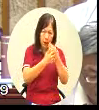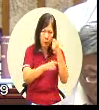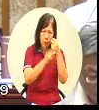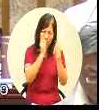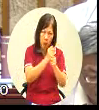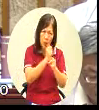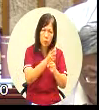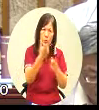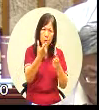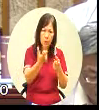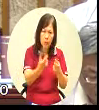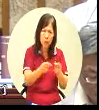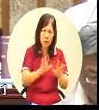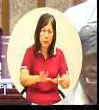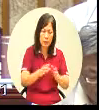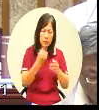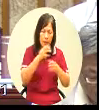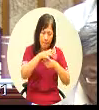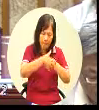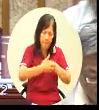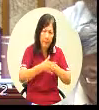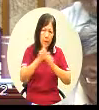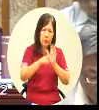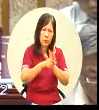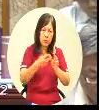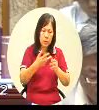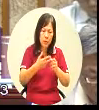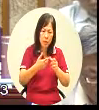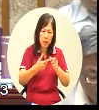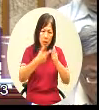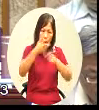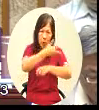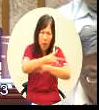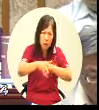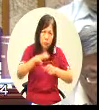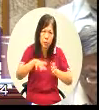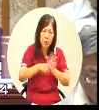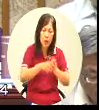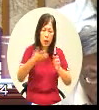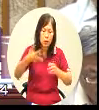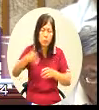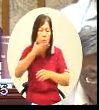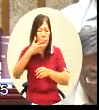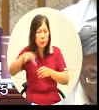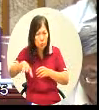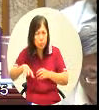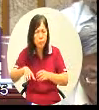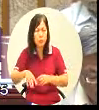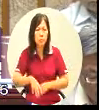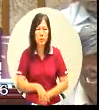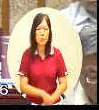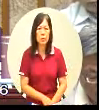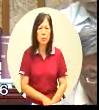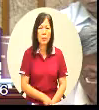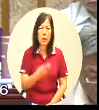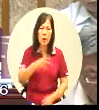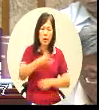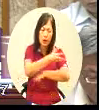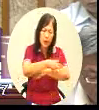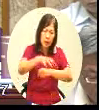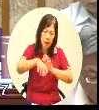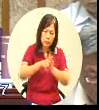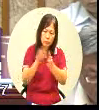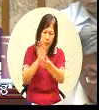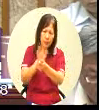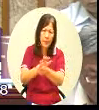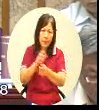然还是以目前现行包含整个第六河川局的部分，或是我们水利局的部分，还有我们整个海洋局可能协助的